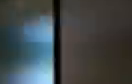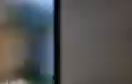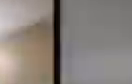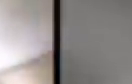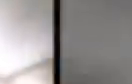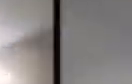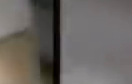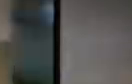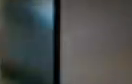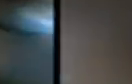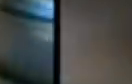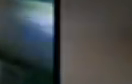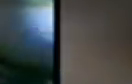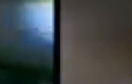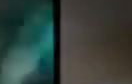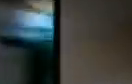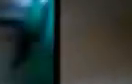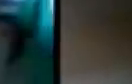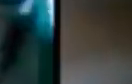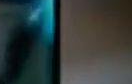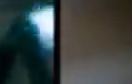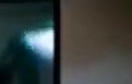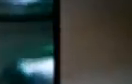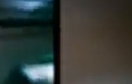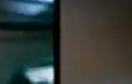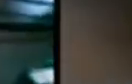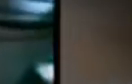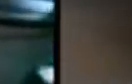Dahil yan sa sawa sa inidoro!